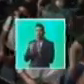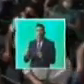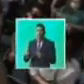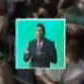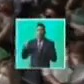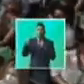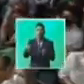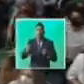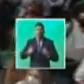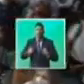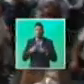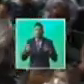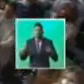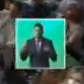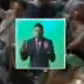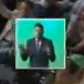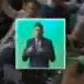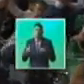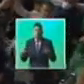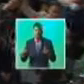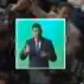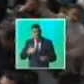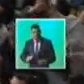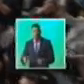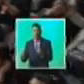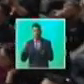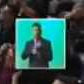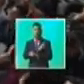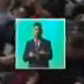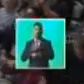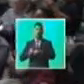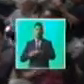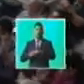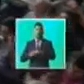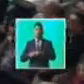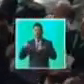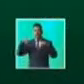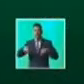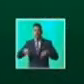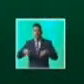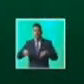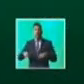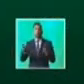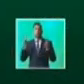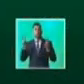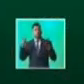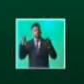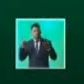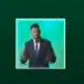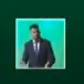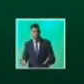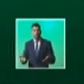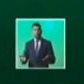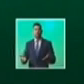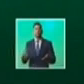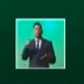συγκεκριμένες προτάσεις και προγραμματικές συμφωνίες, ή θα πρέπει να αρχίσει από τώρα μια τέτοια συζήτηση είτε μπροστά είτε πίσω από τις κάμερες?